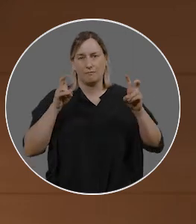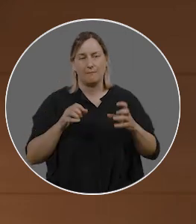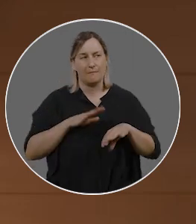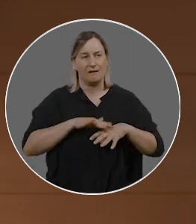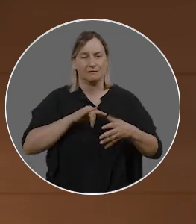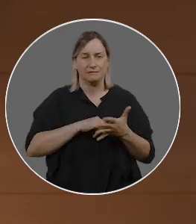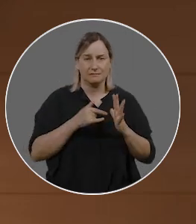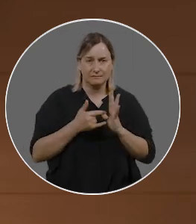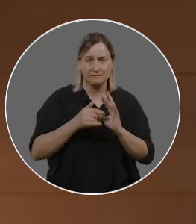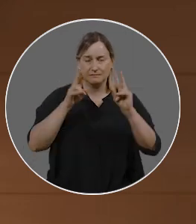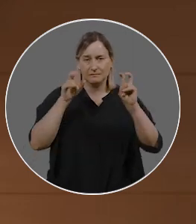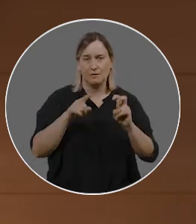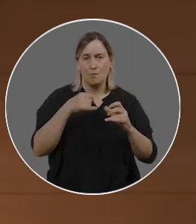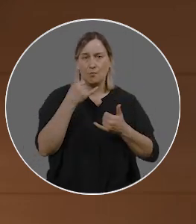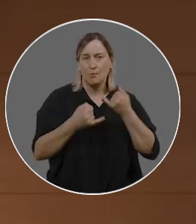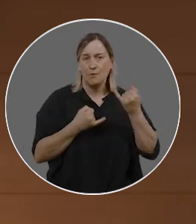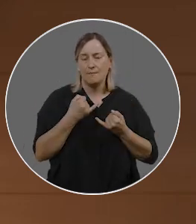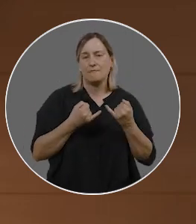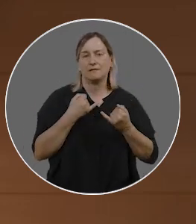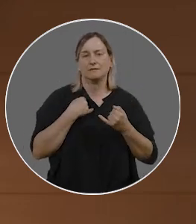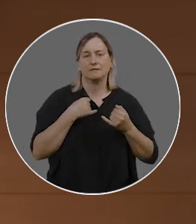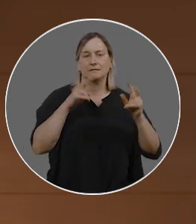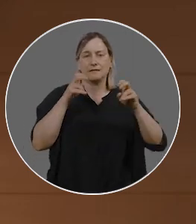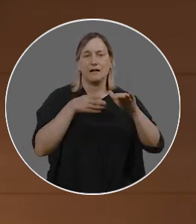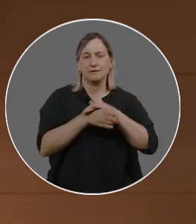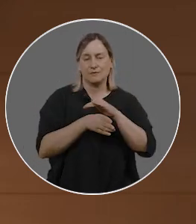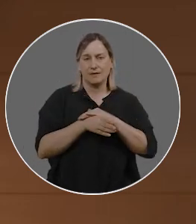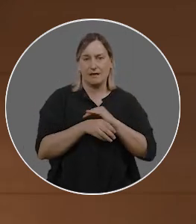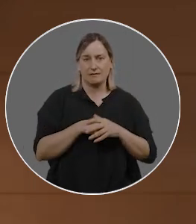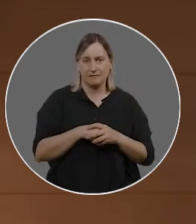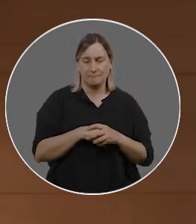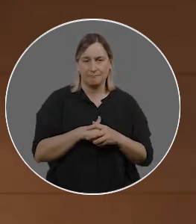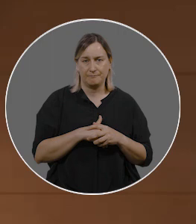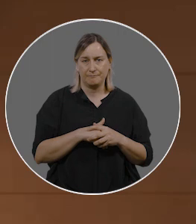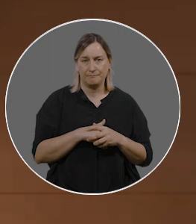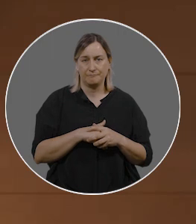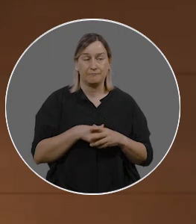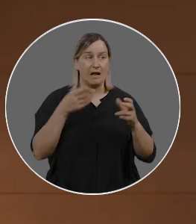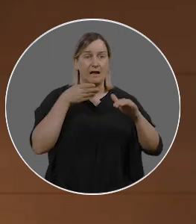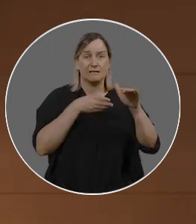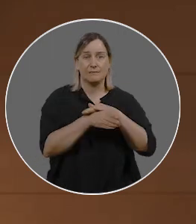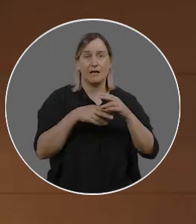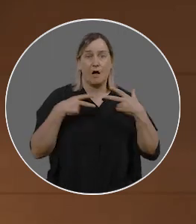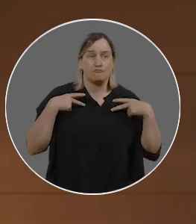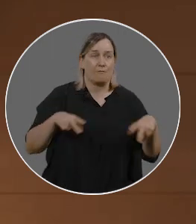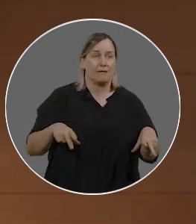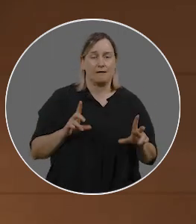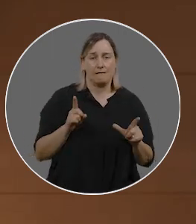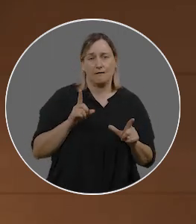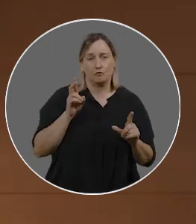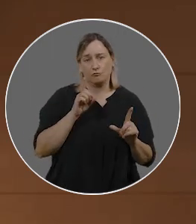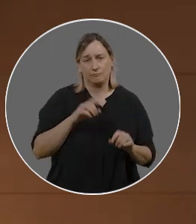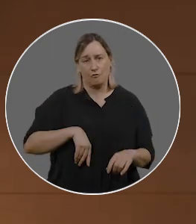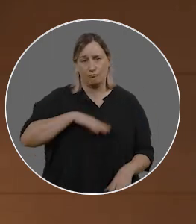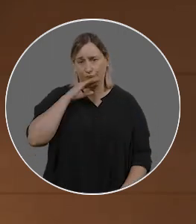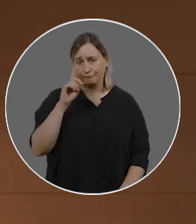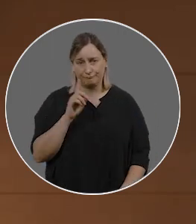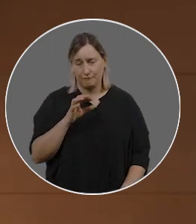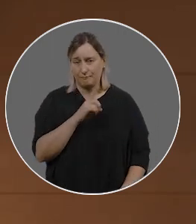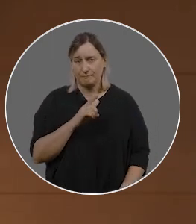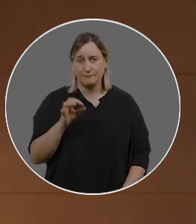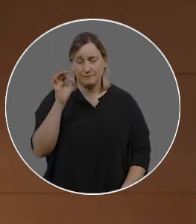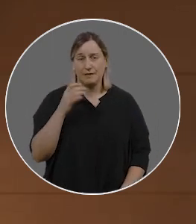resoldre aquests problemes en matèria d'accessibilitat. Dèiem, l'accessibilitat automàtica no és gaire eficient, però i